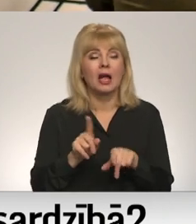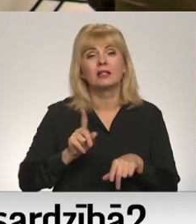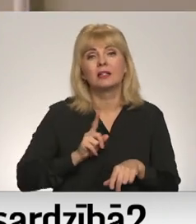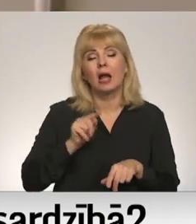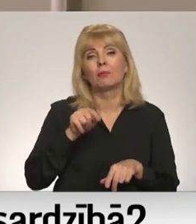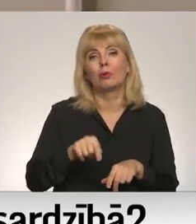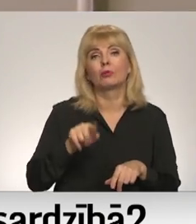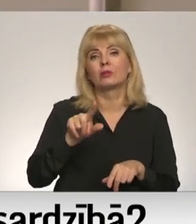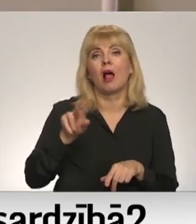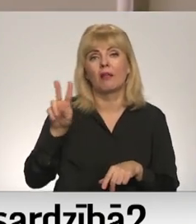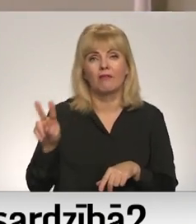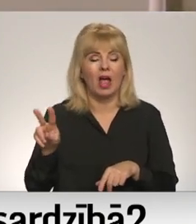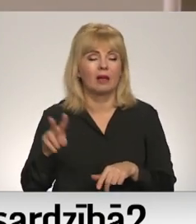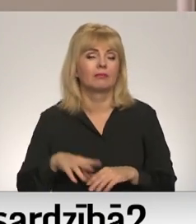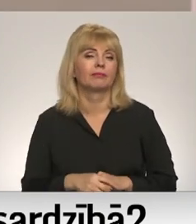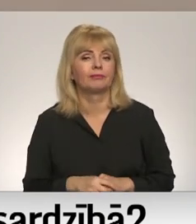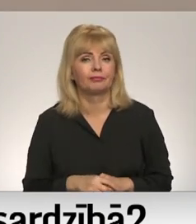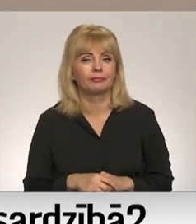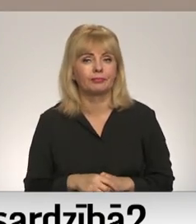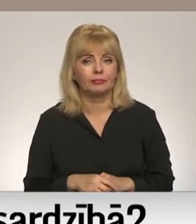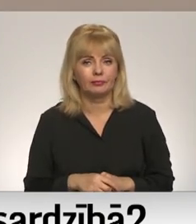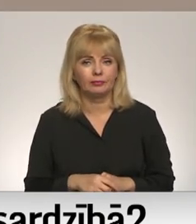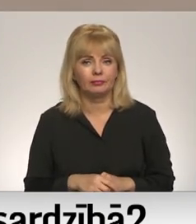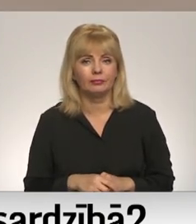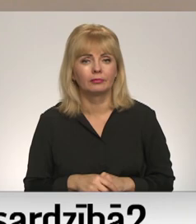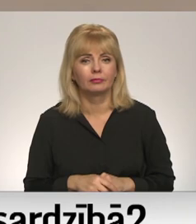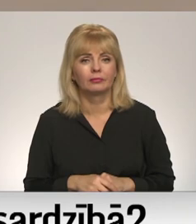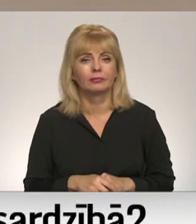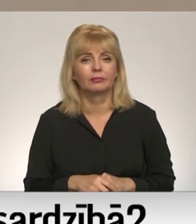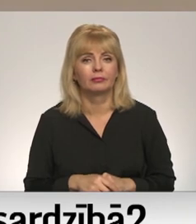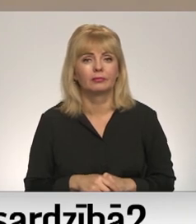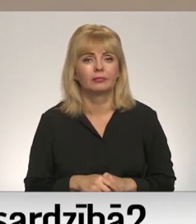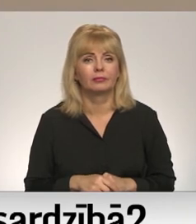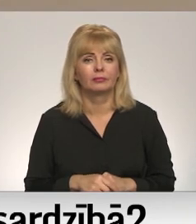sargs.lv. Ilze Kalve, Latvijas televīzija no Londonas, Lielbritānijā.